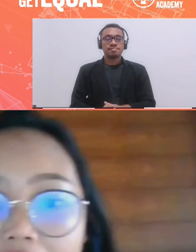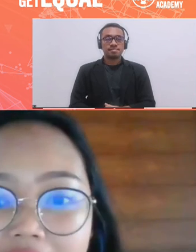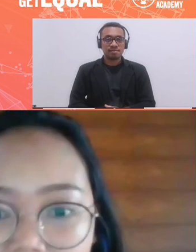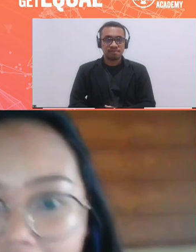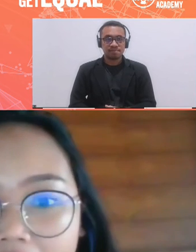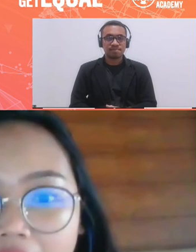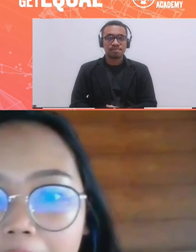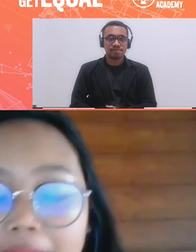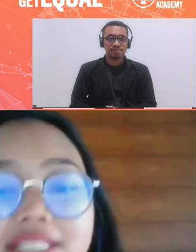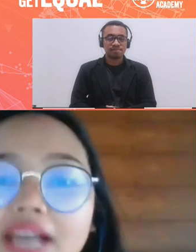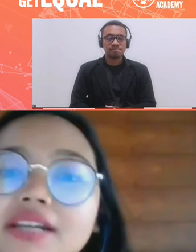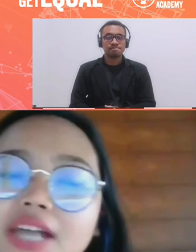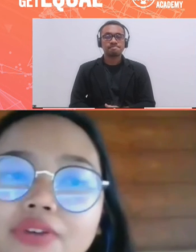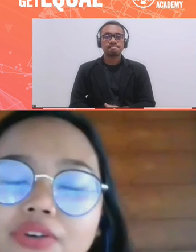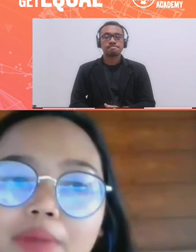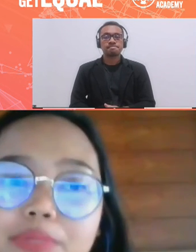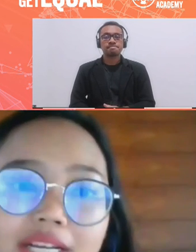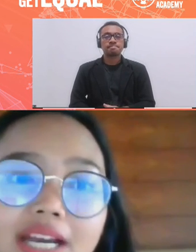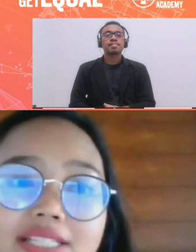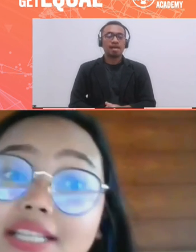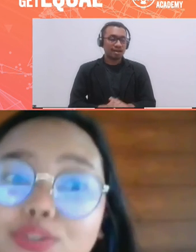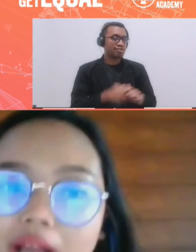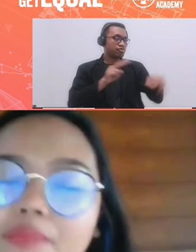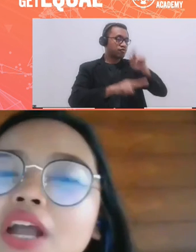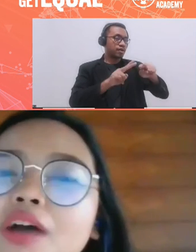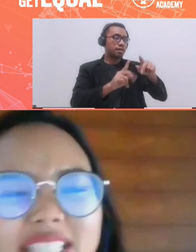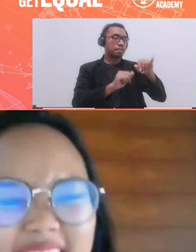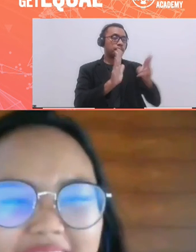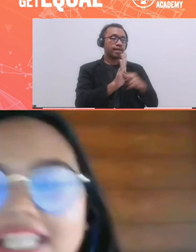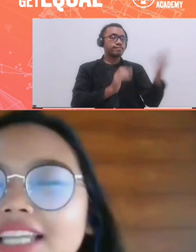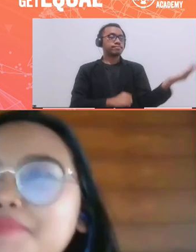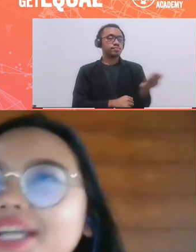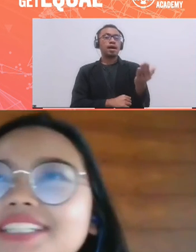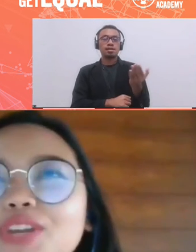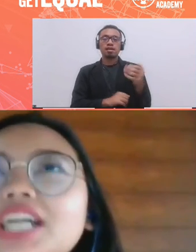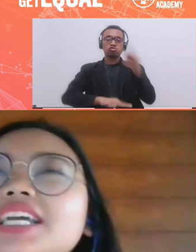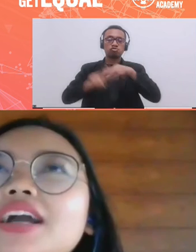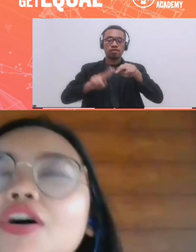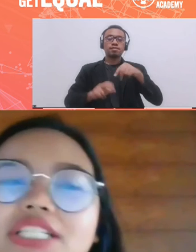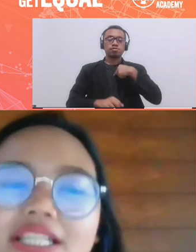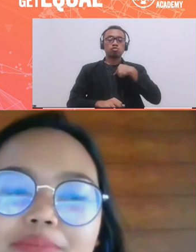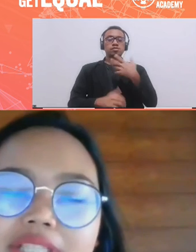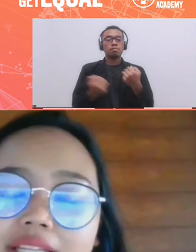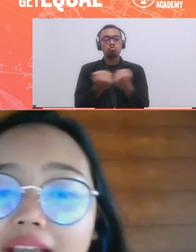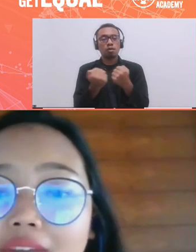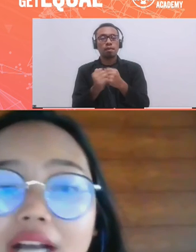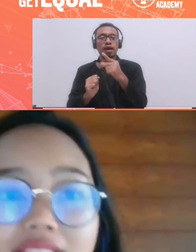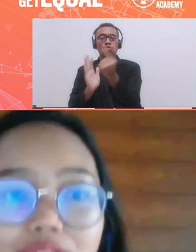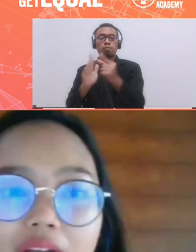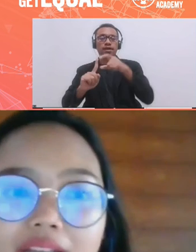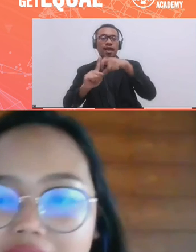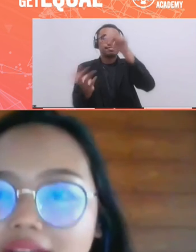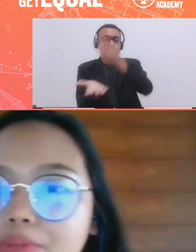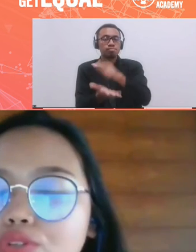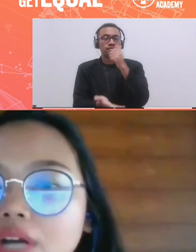untuk mengadvokasikan pengesahan rancangan undang-undang penghapusan kekerasan seksual. Mungkin sedikit lagi kali ya Mbak, yang satu lagi, di saat kita bicara tentang